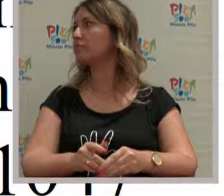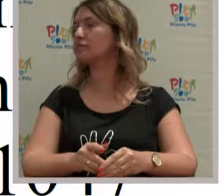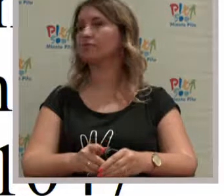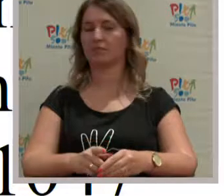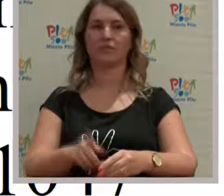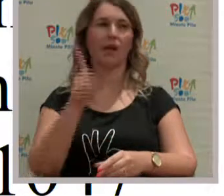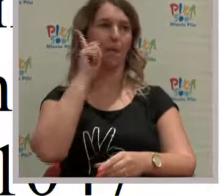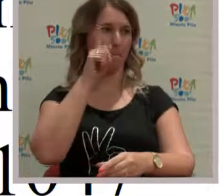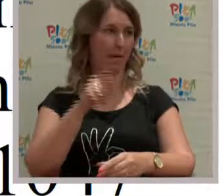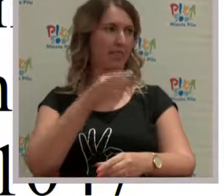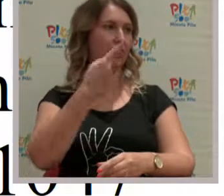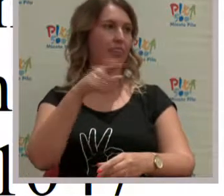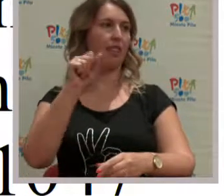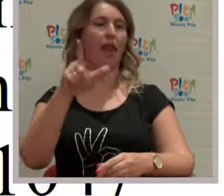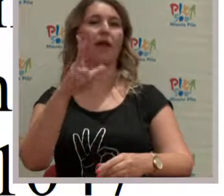Paweł Dalkę. Bardzo proszę.